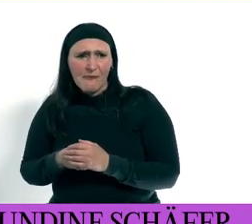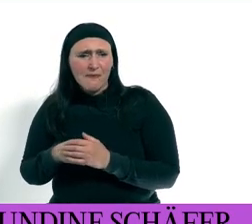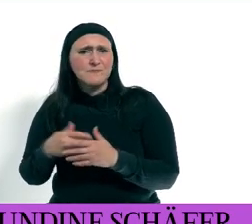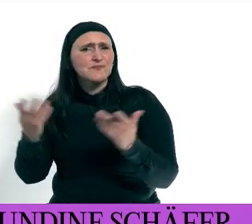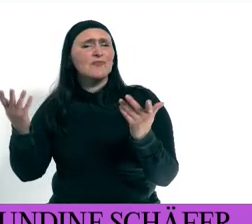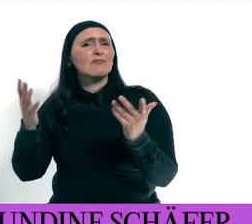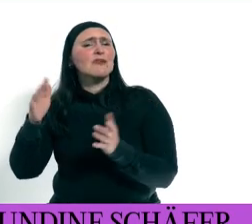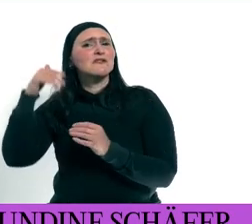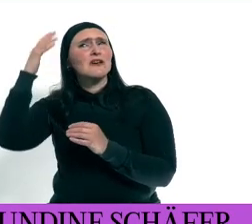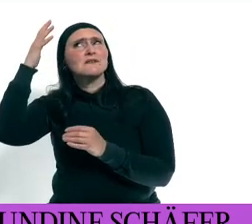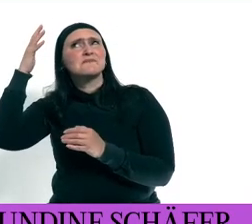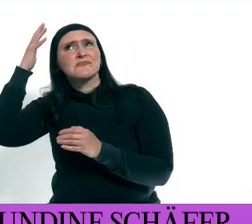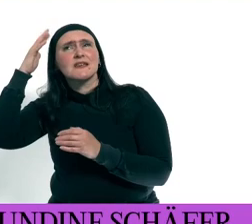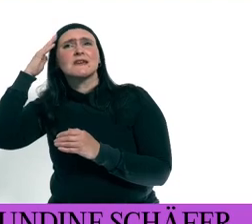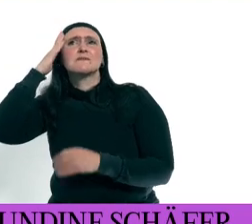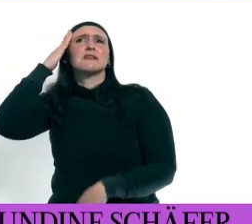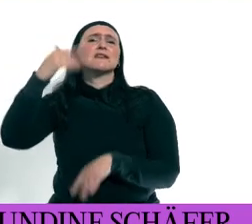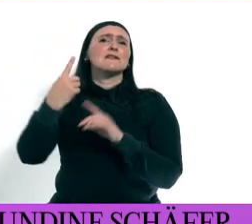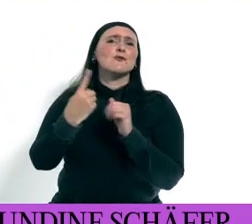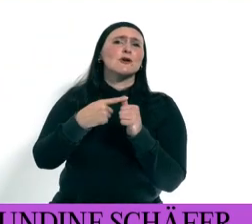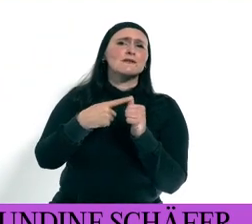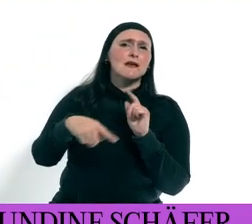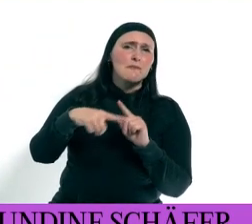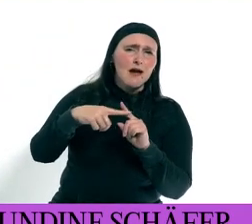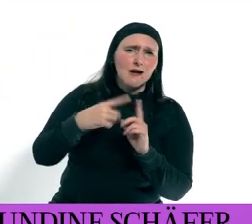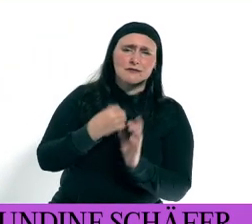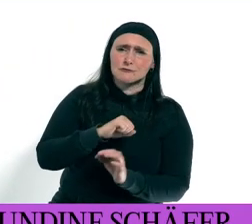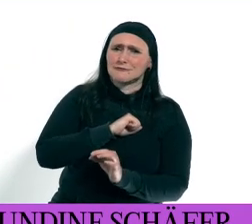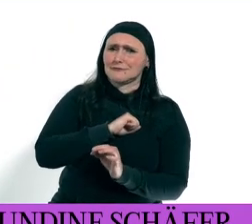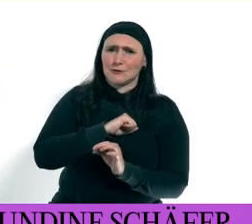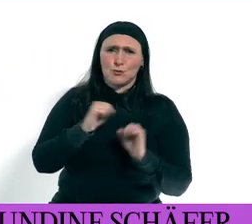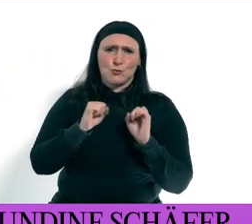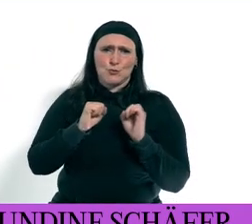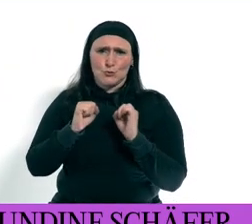Sanierung dauert ja immer ein bisschen, oder? Es ist auch eher ein Albtraum als ein Traum, aber gut.